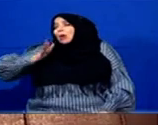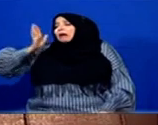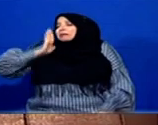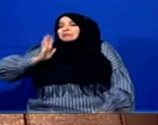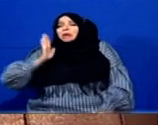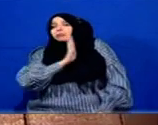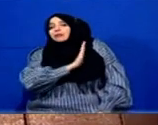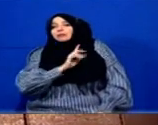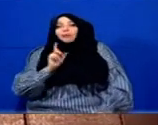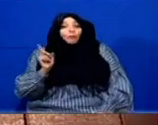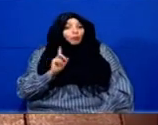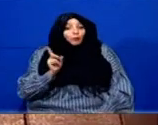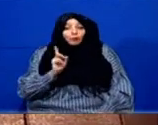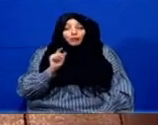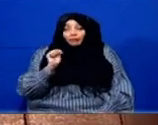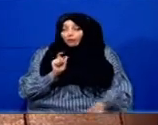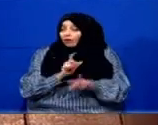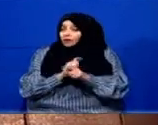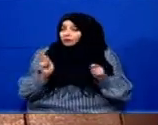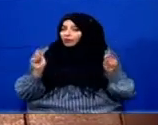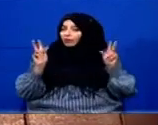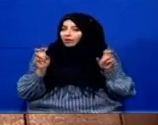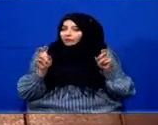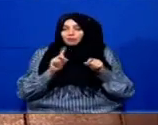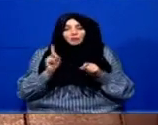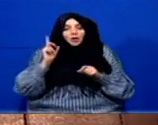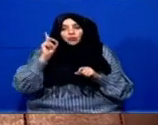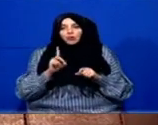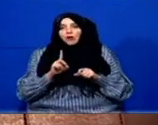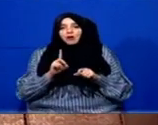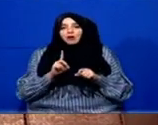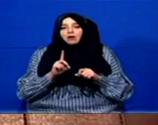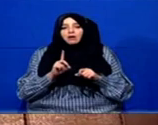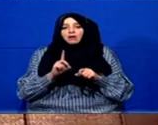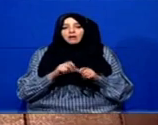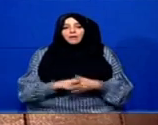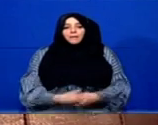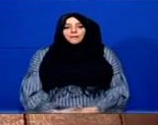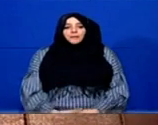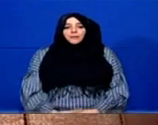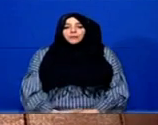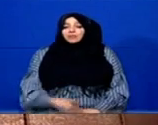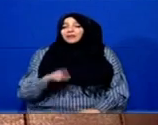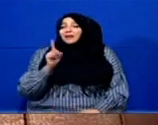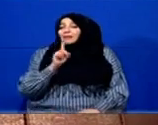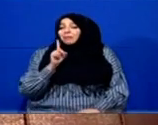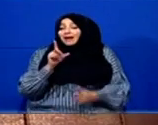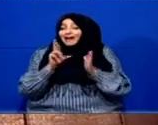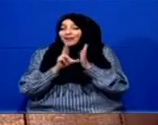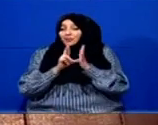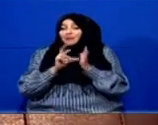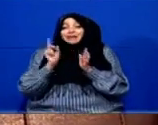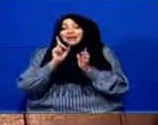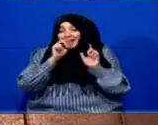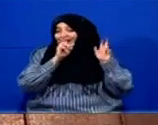الاجتهادات التي لا تقوم على اساس لا لا يصحوا ذلك على وجه الاطلاق اذلاجتهاد في